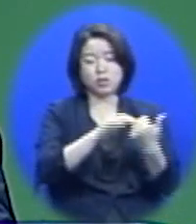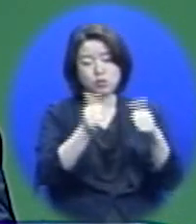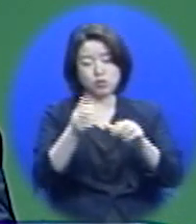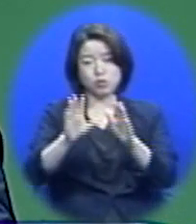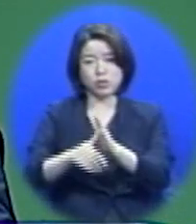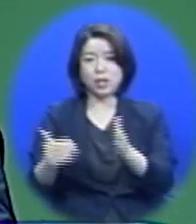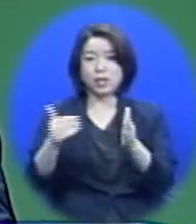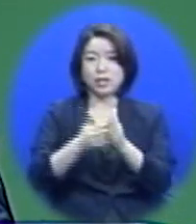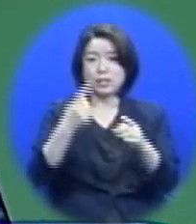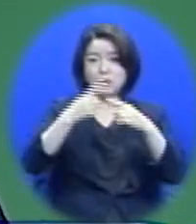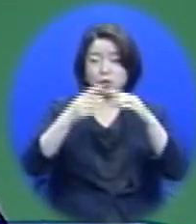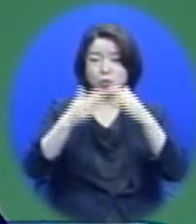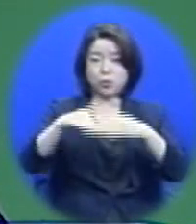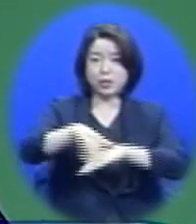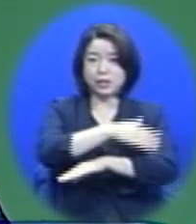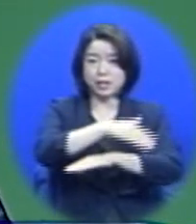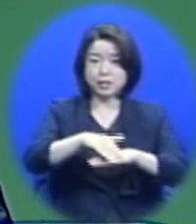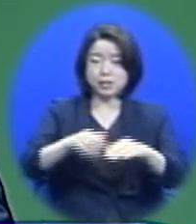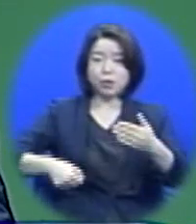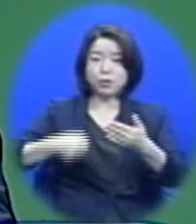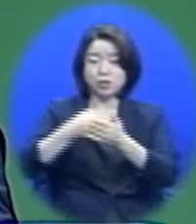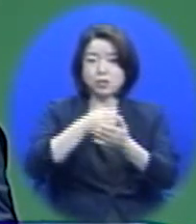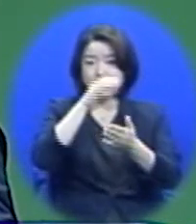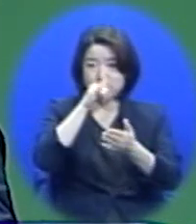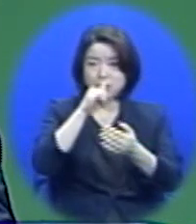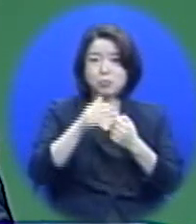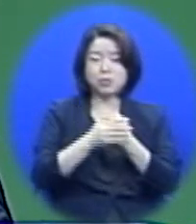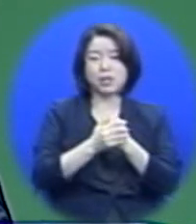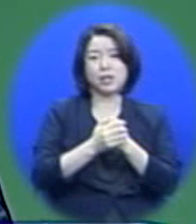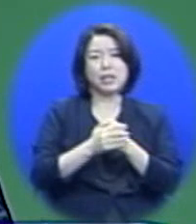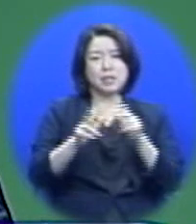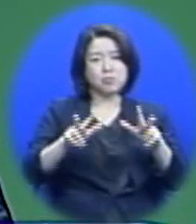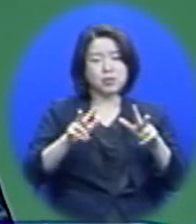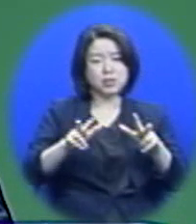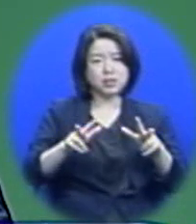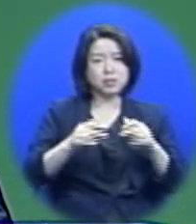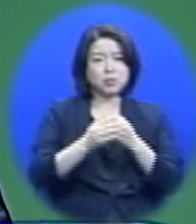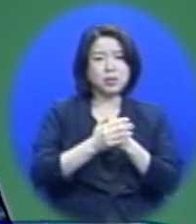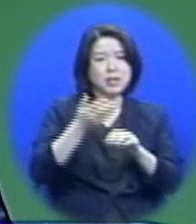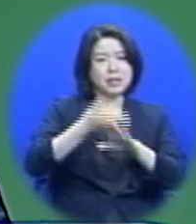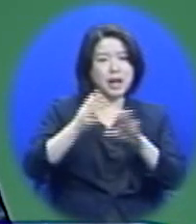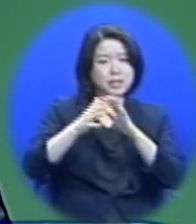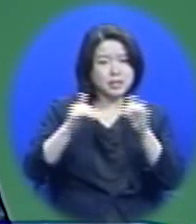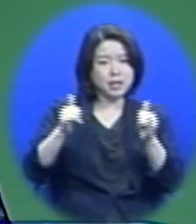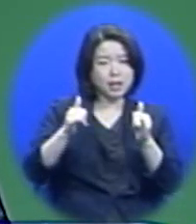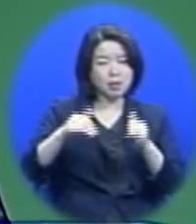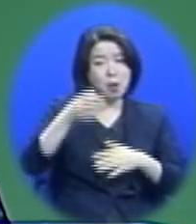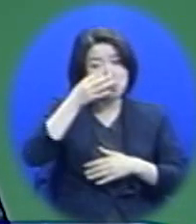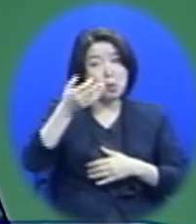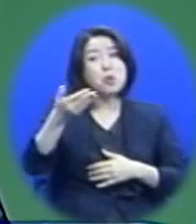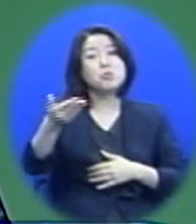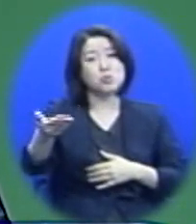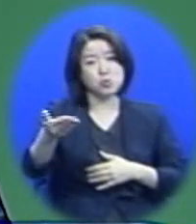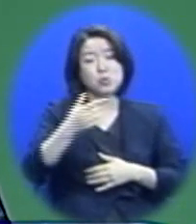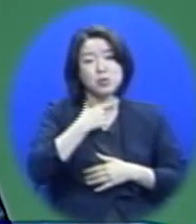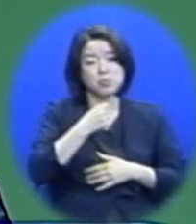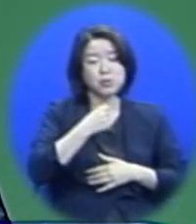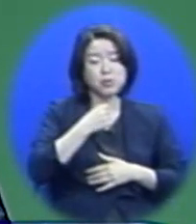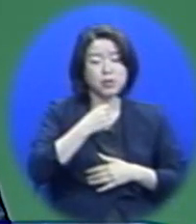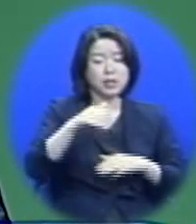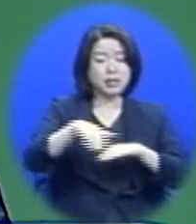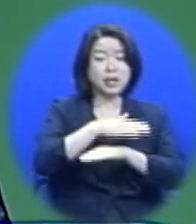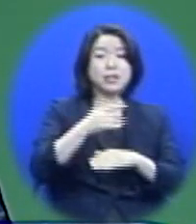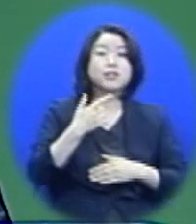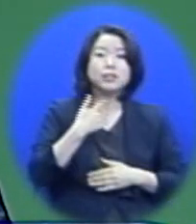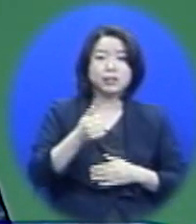성수를 했지만 지금까지 믿음 생활이라고는 죄다 사람들한테 보이려고 했었지 진정으로 하나님이 기뻐하시고